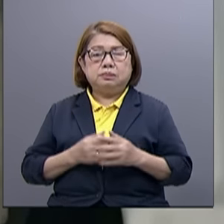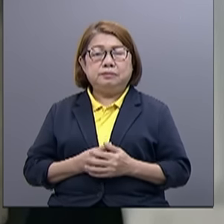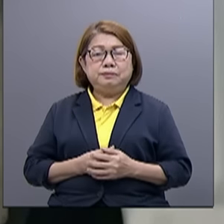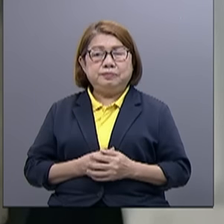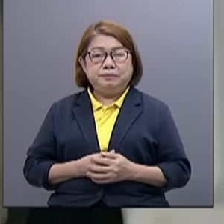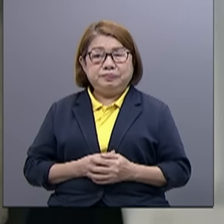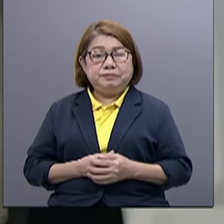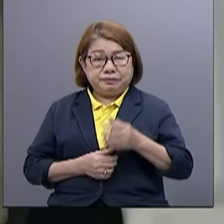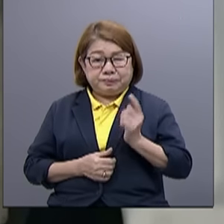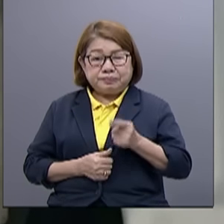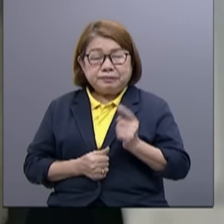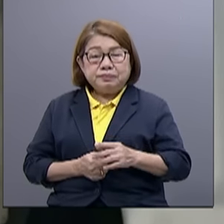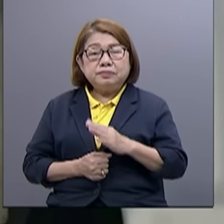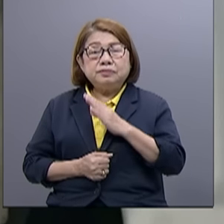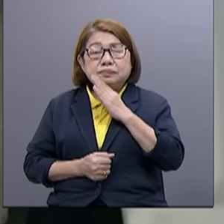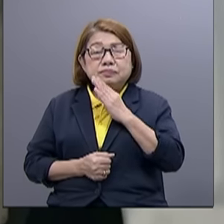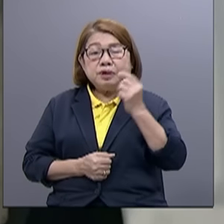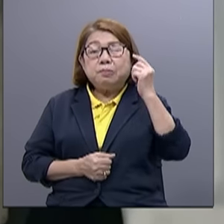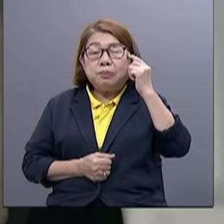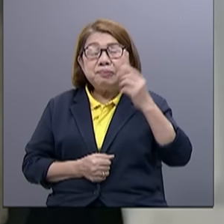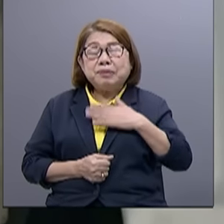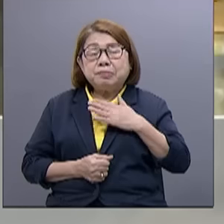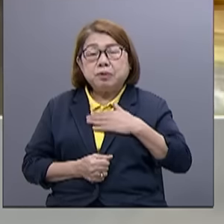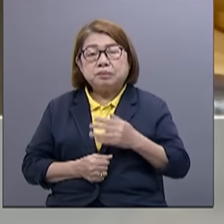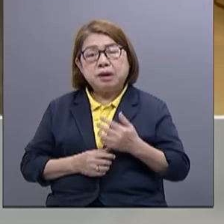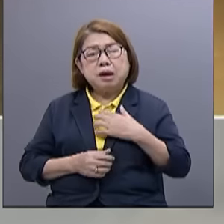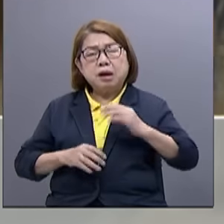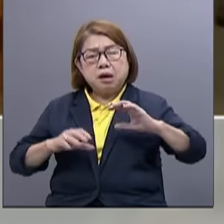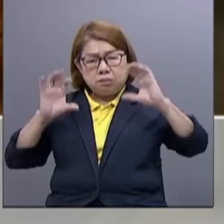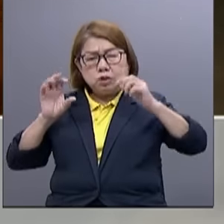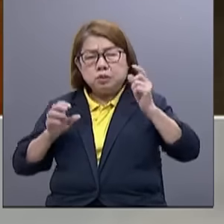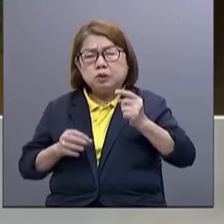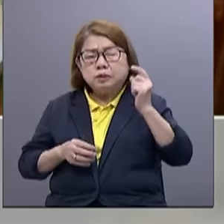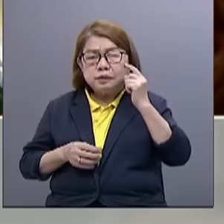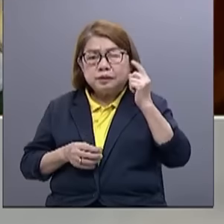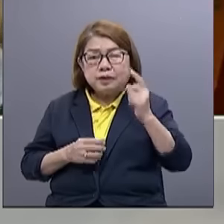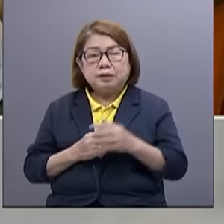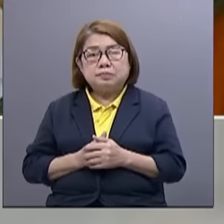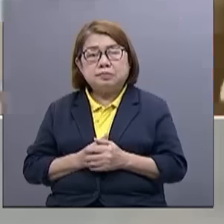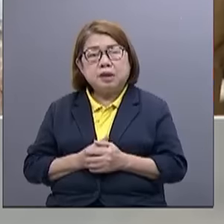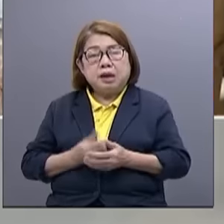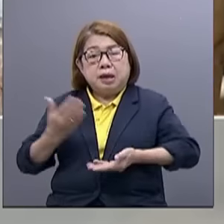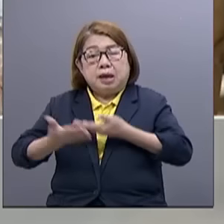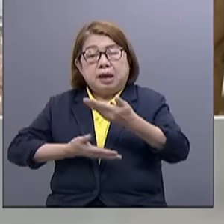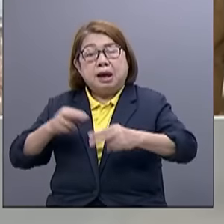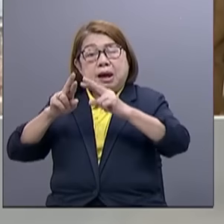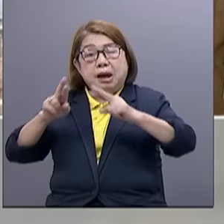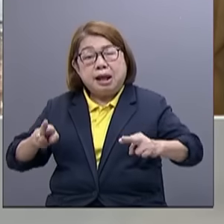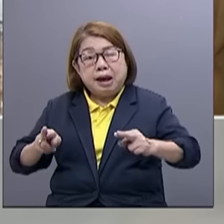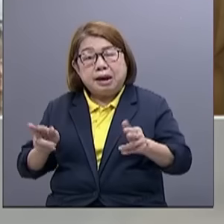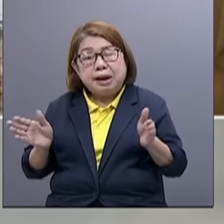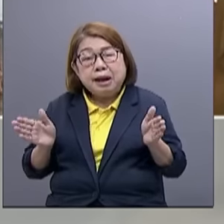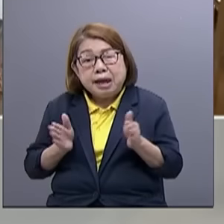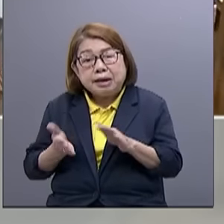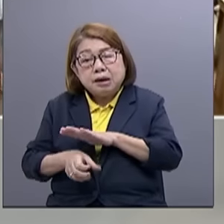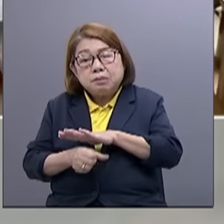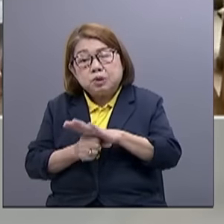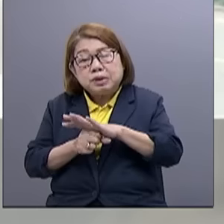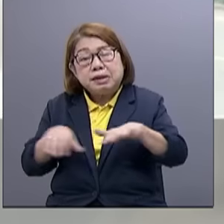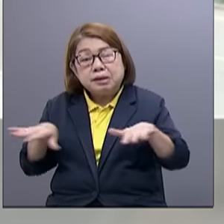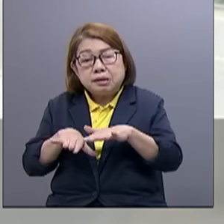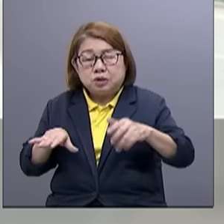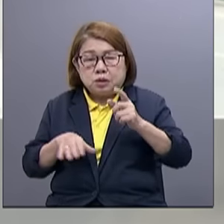บื้องต้นเนี่ยถ้าในความคิดเห็นผมคิดว่ารัฐบาลต้องมาแยกแยะระหว่างขาปีกเล็กๆน้อยๆจะต้องไปดูกระบวนการของระบ